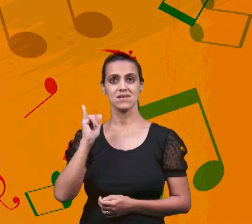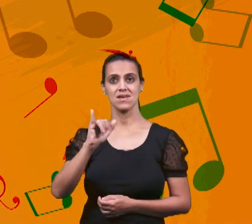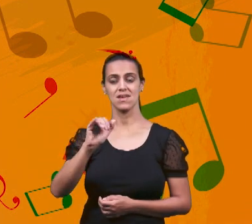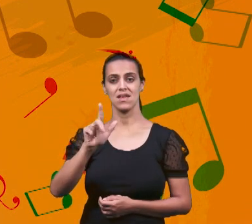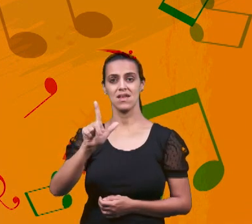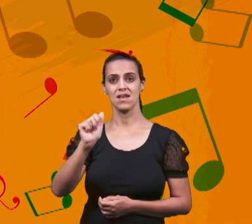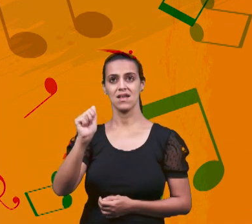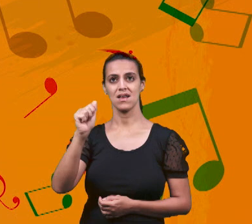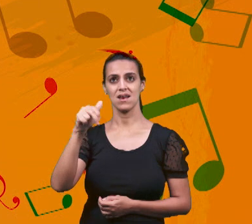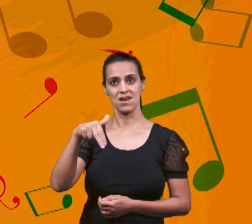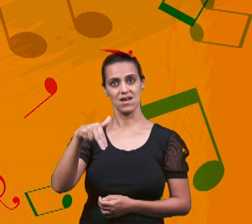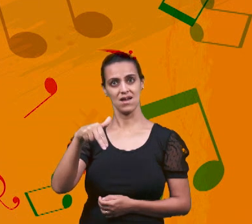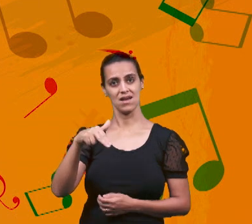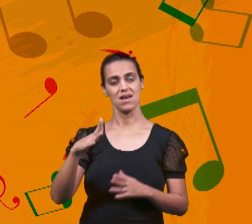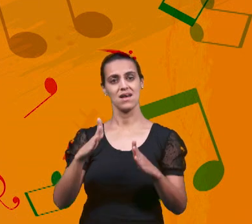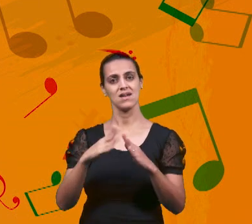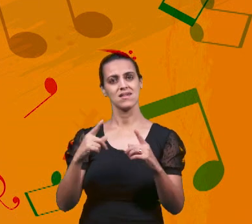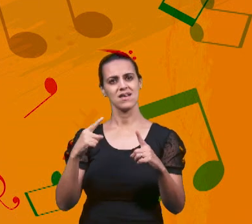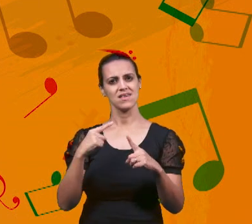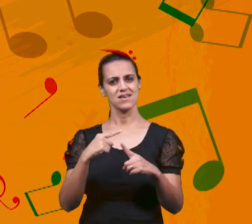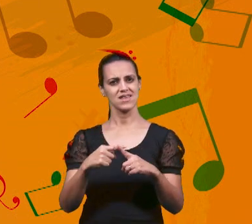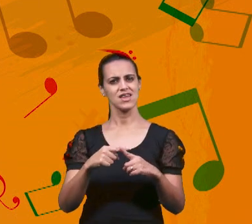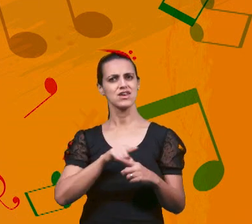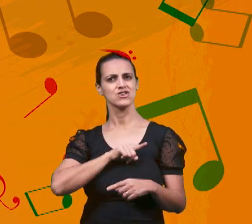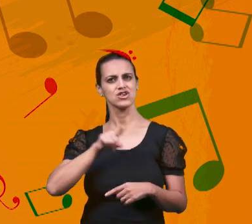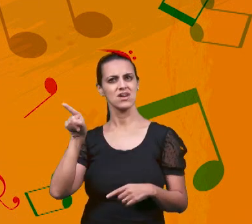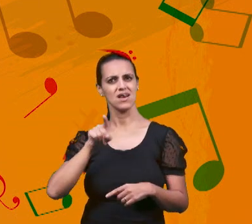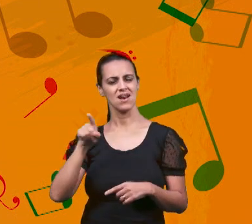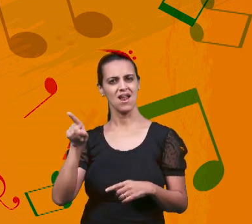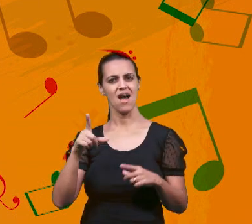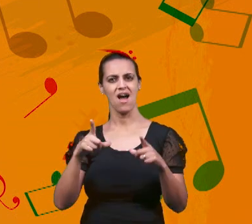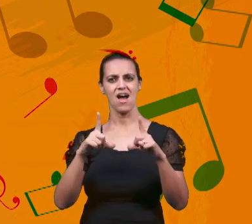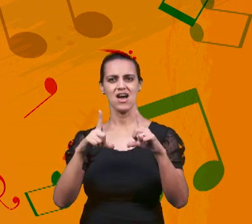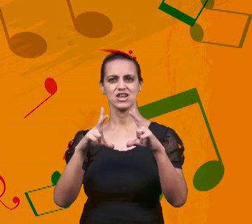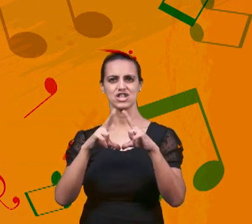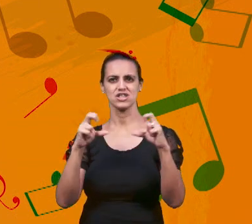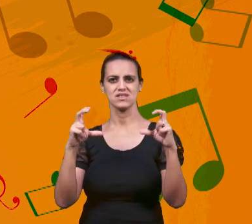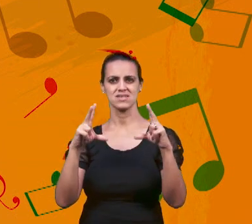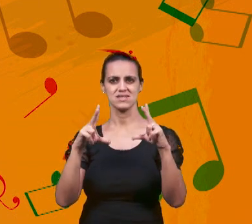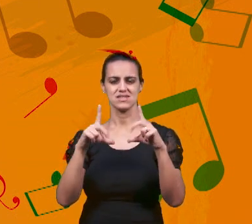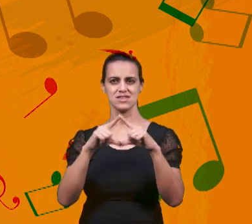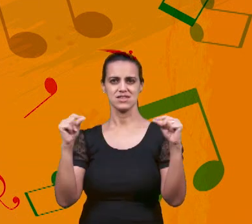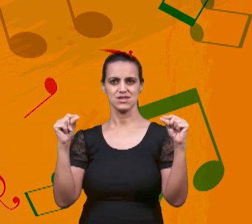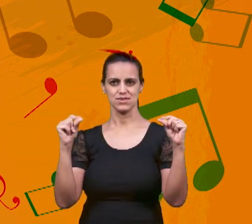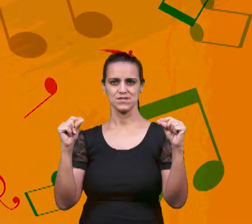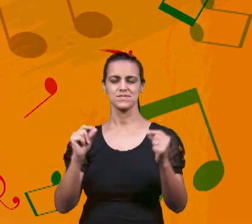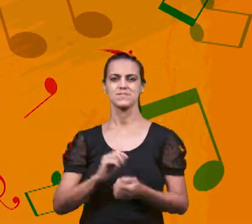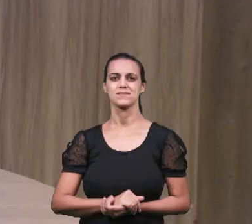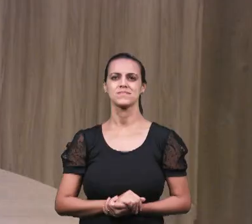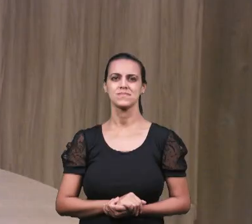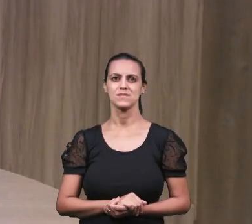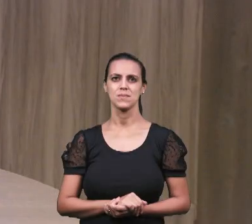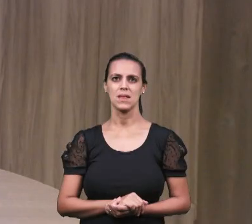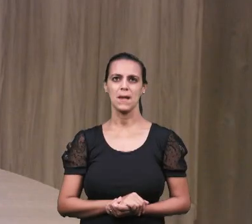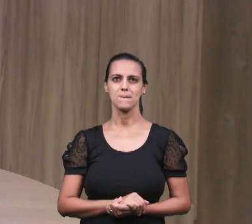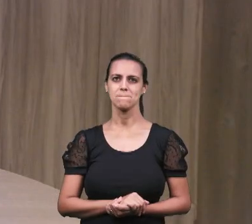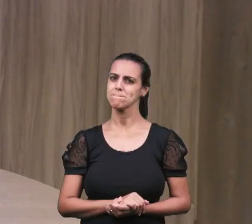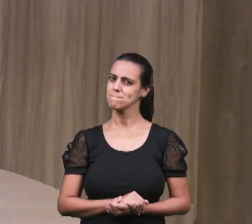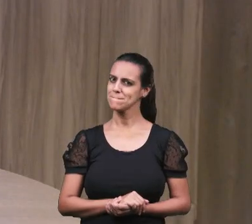L'adolescent Ilan Jader de l'église de Takwatinga de Soul, district